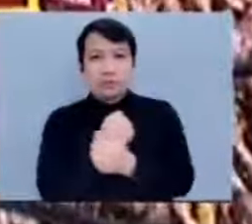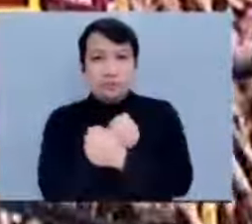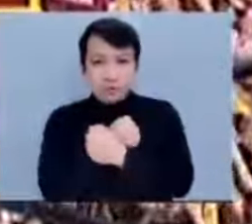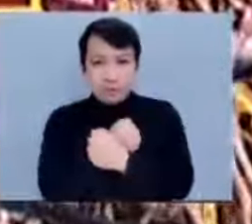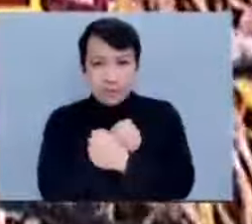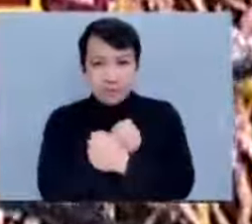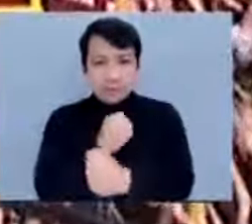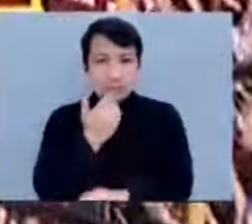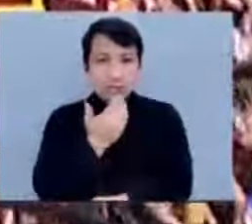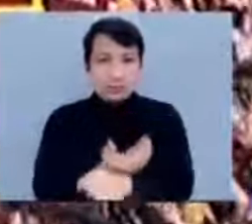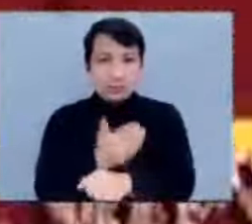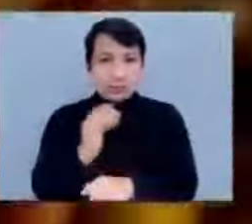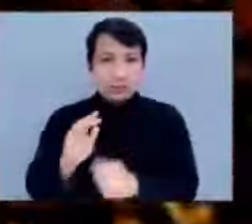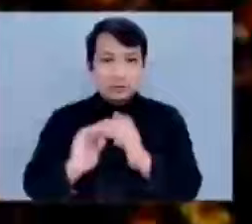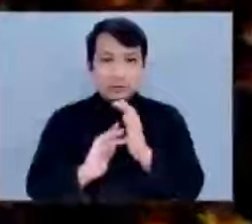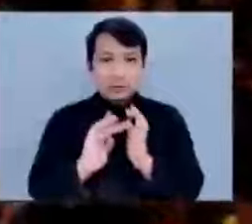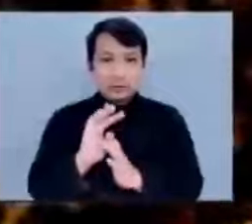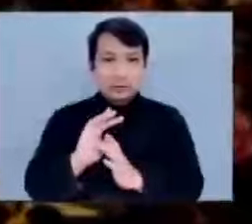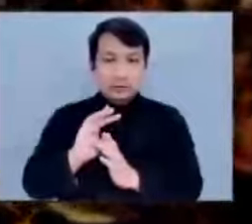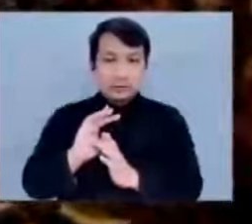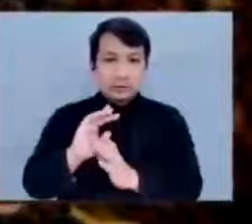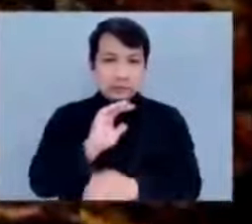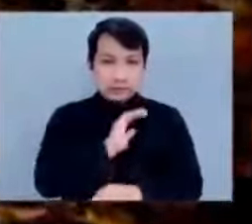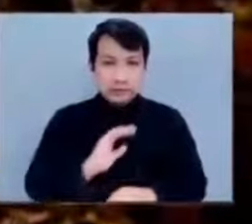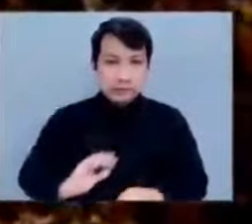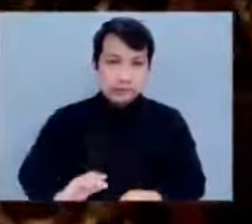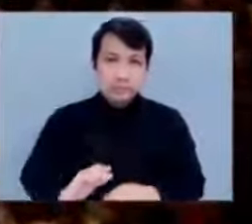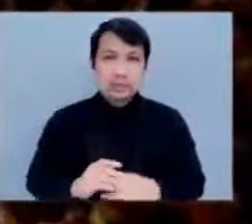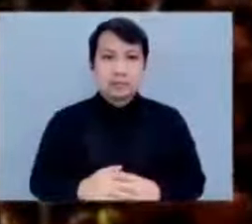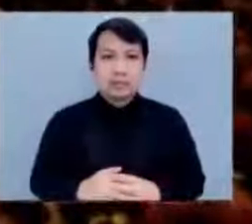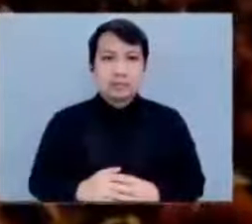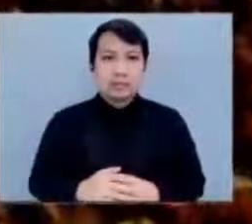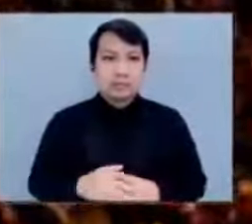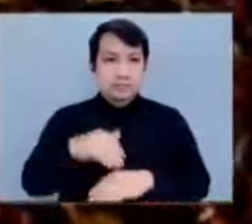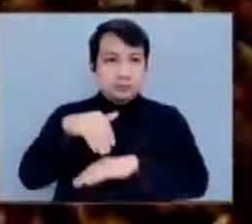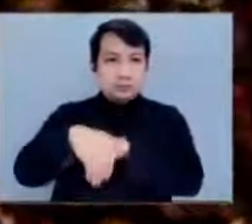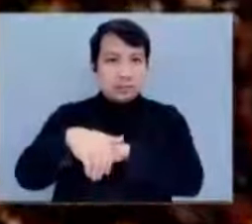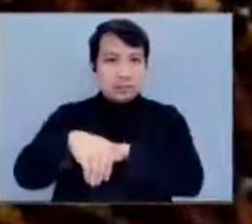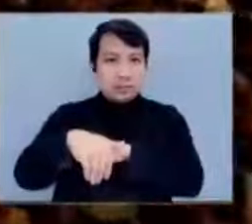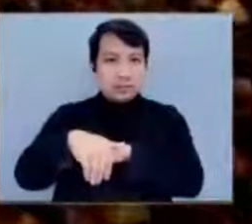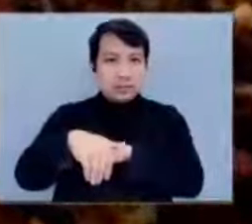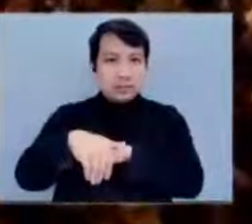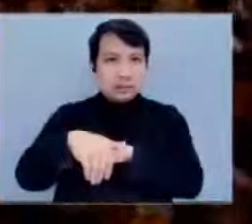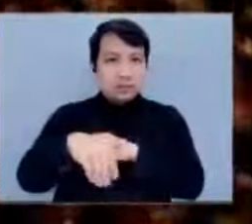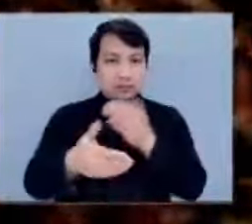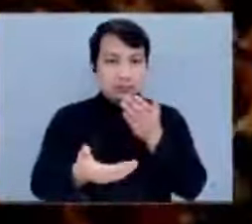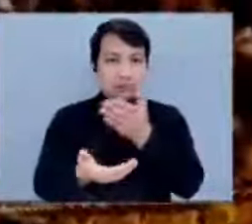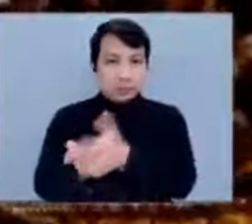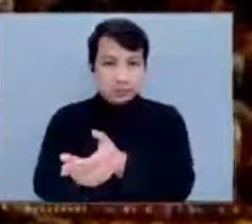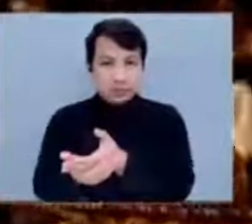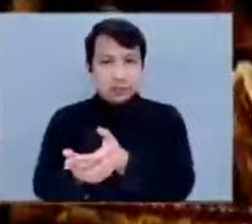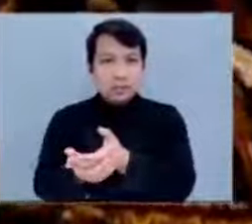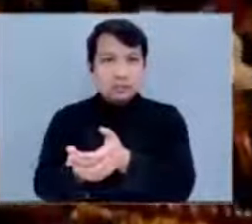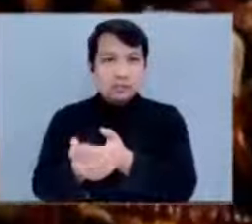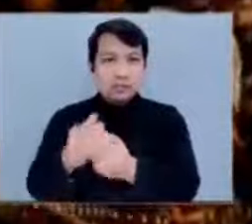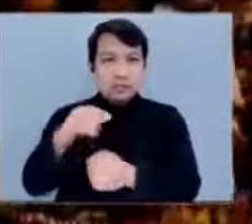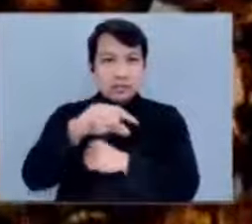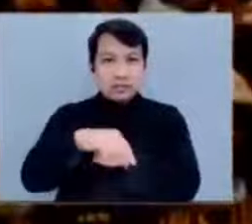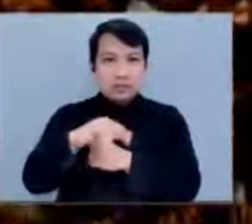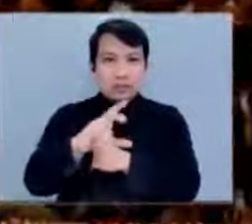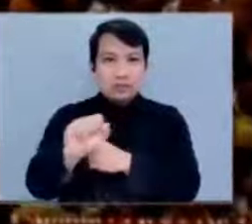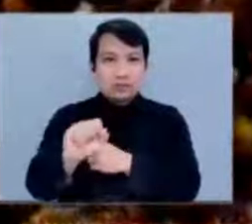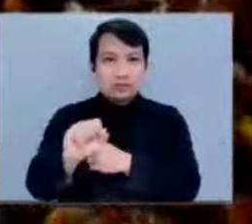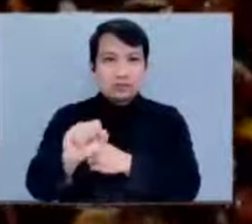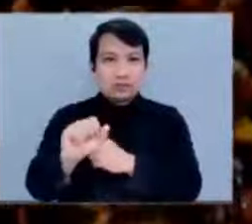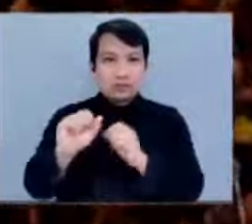Jesus Nazareno. Gabi naman na nang makarating ang Poong Nazareno sa Quezon Boulevard, muling pinailawan